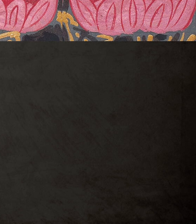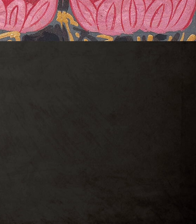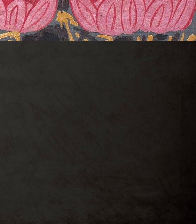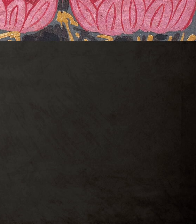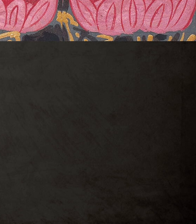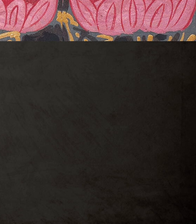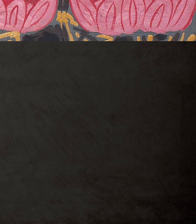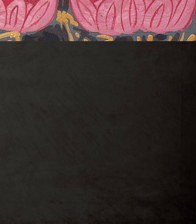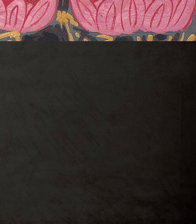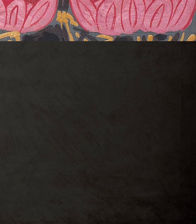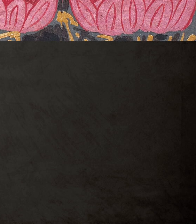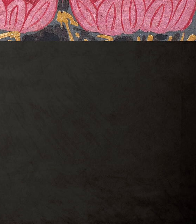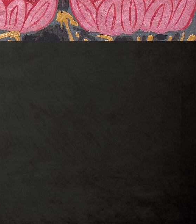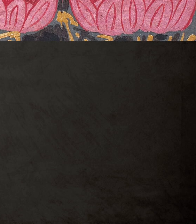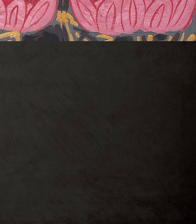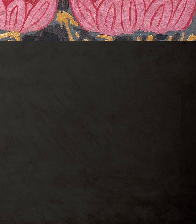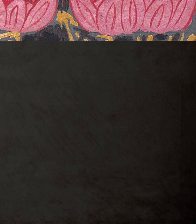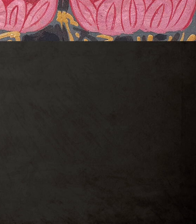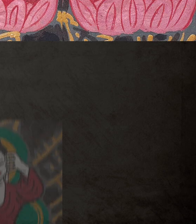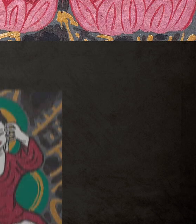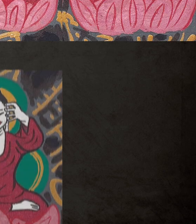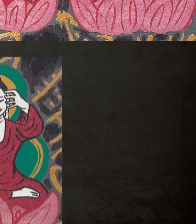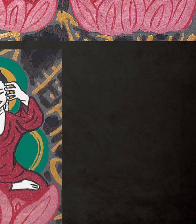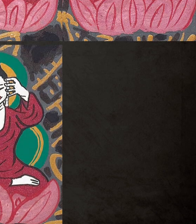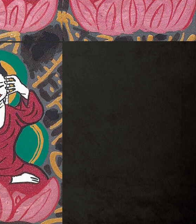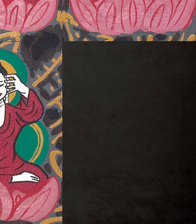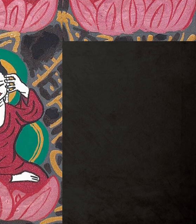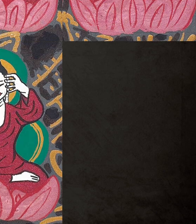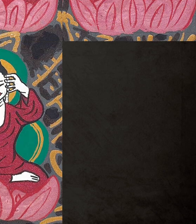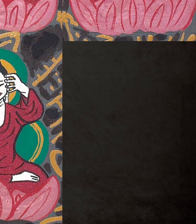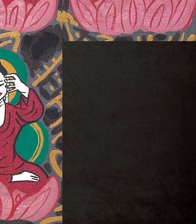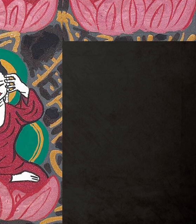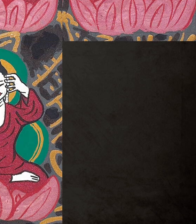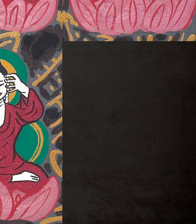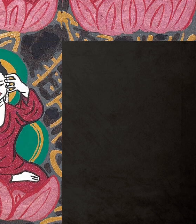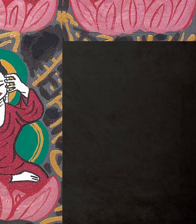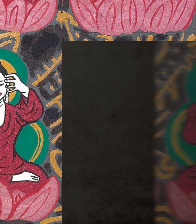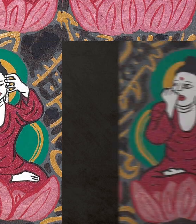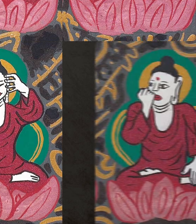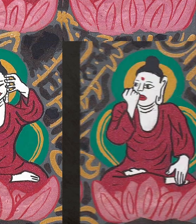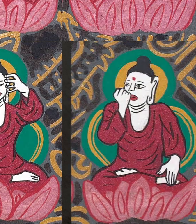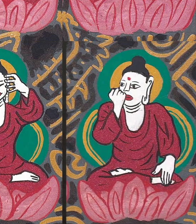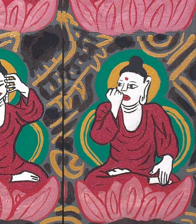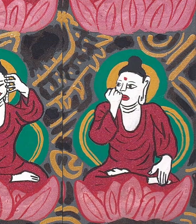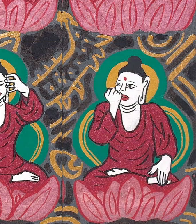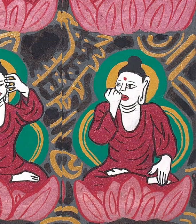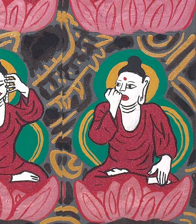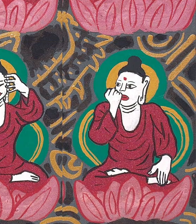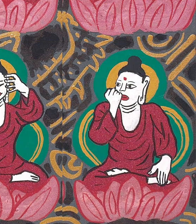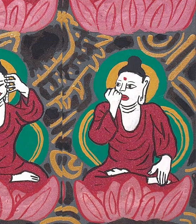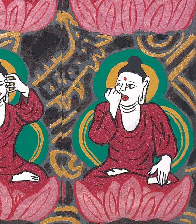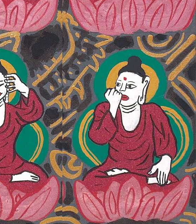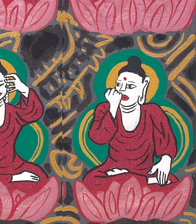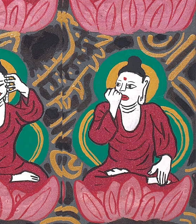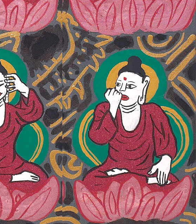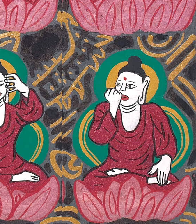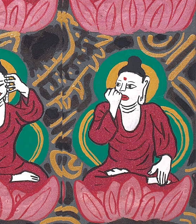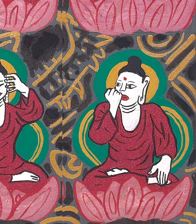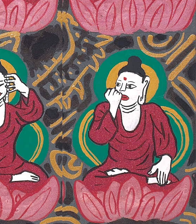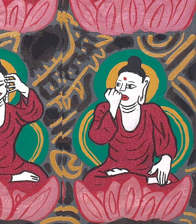욕망에 빠져 허덕이는 사람은 마침내 죽음의 악마에게